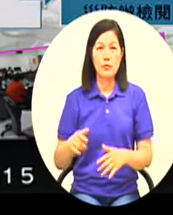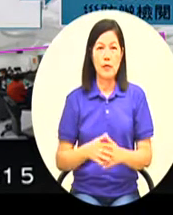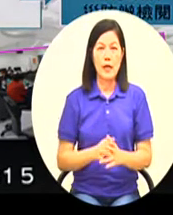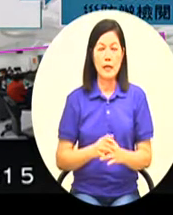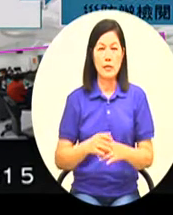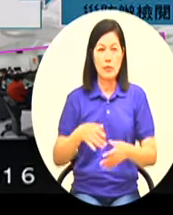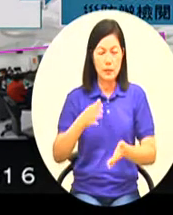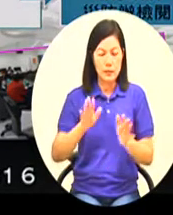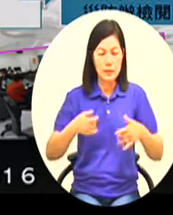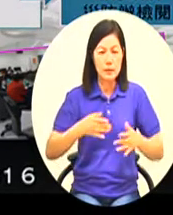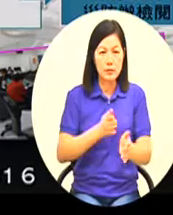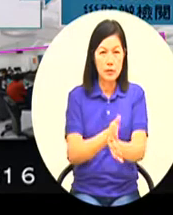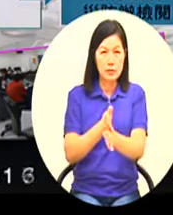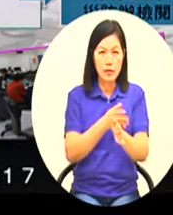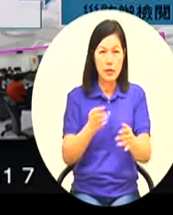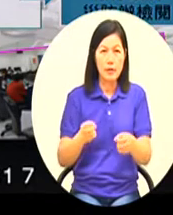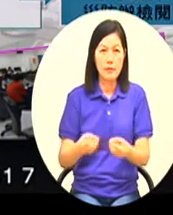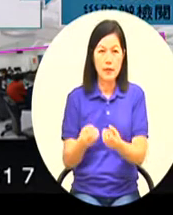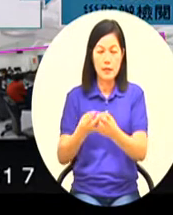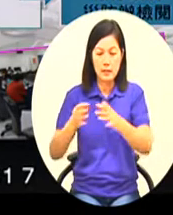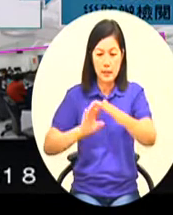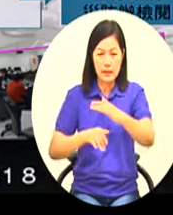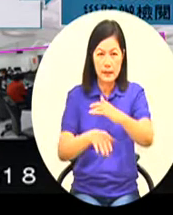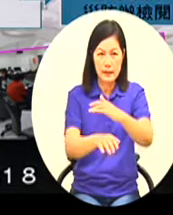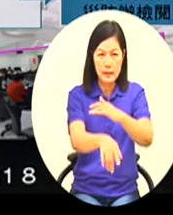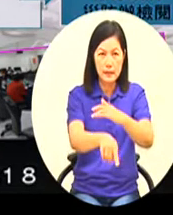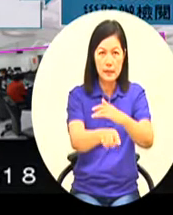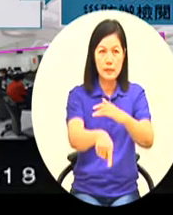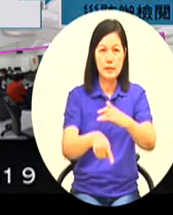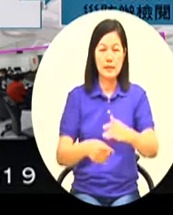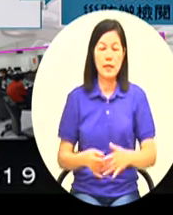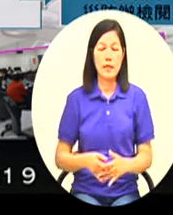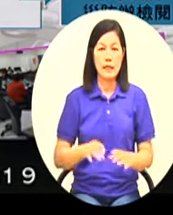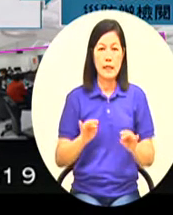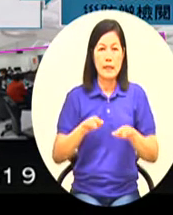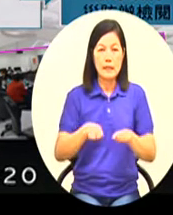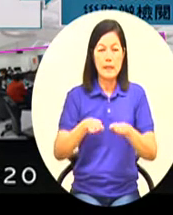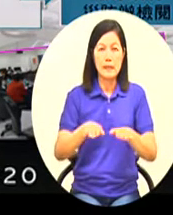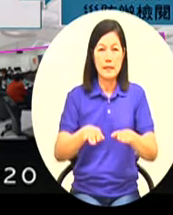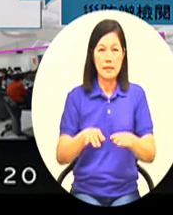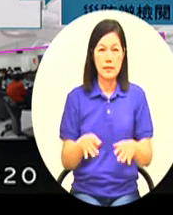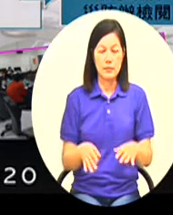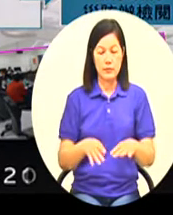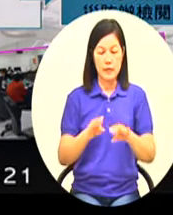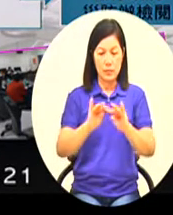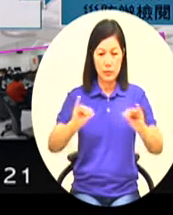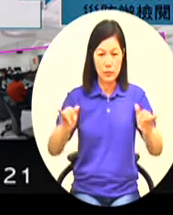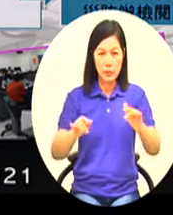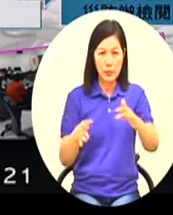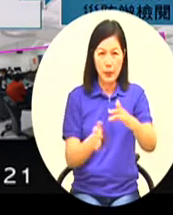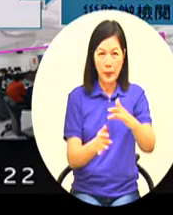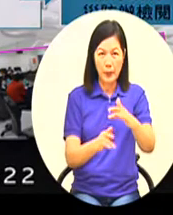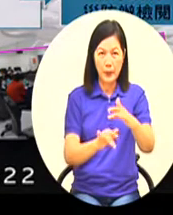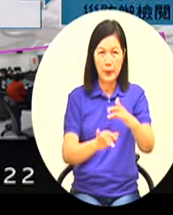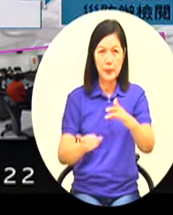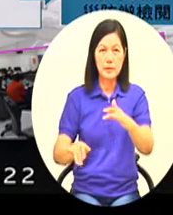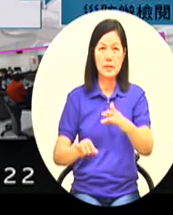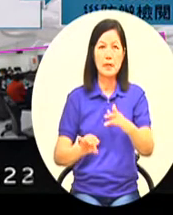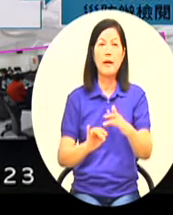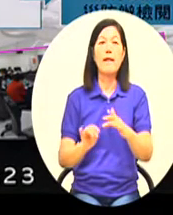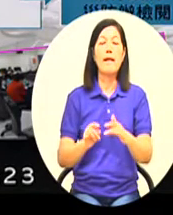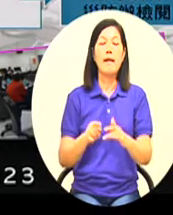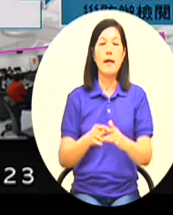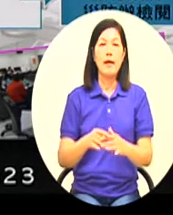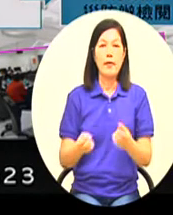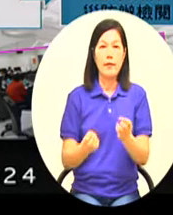害及隧道灾害及地震灾害含土壤异化等，有效整合本市防灾能量，降低天然